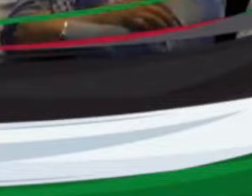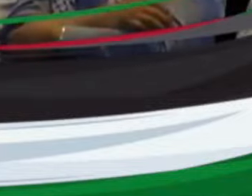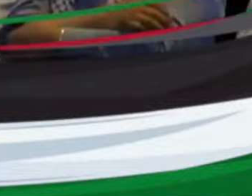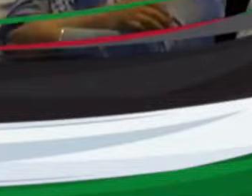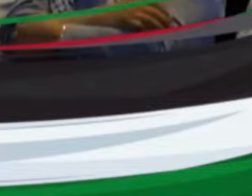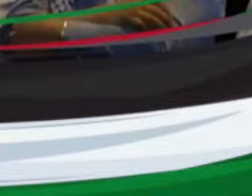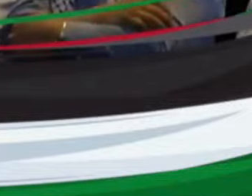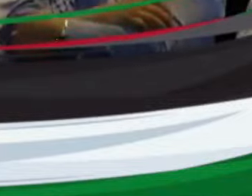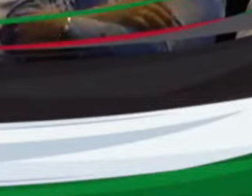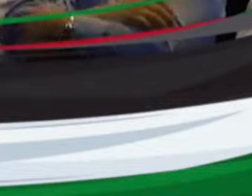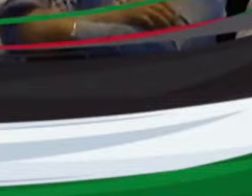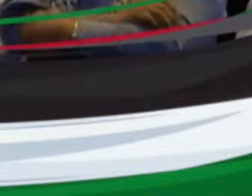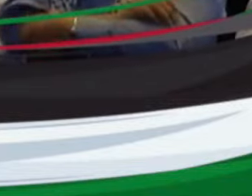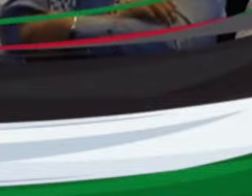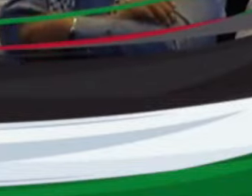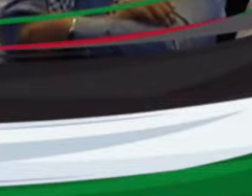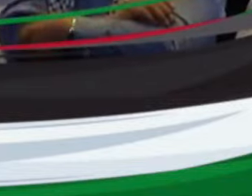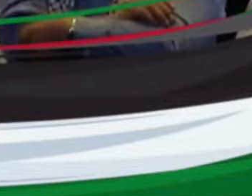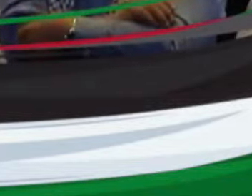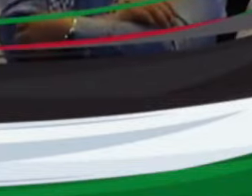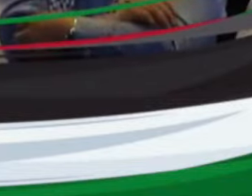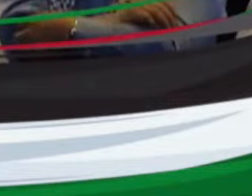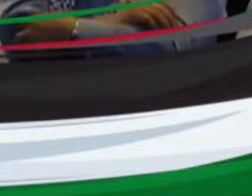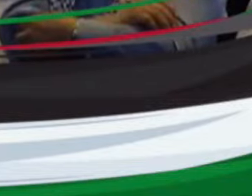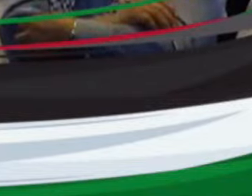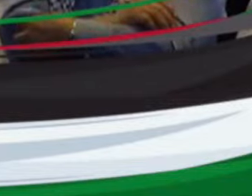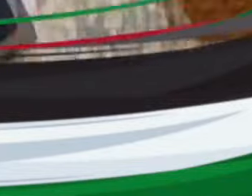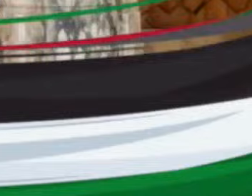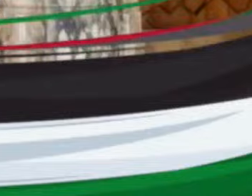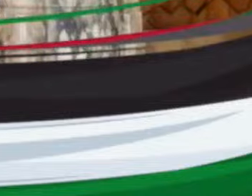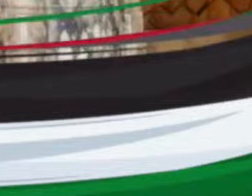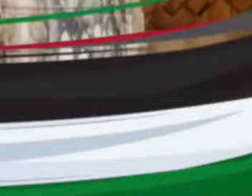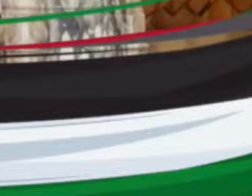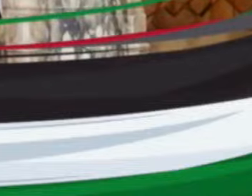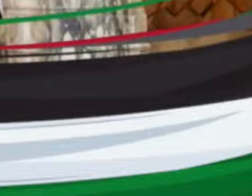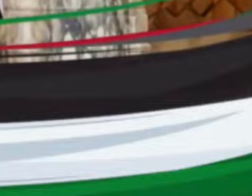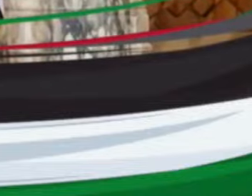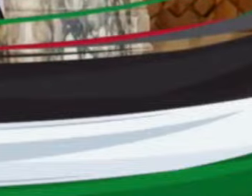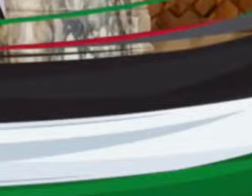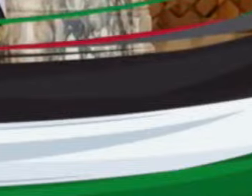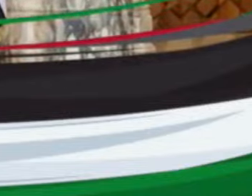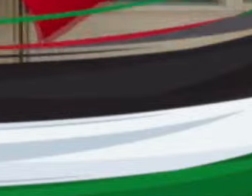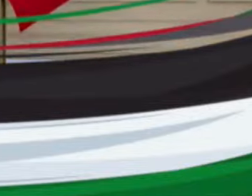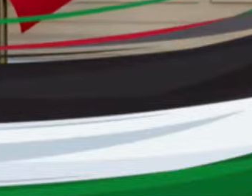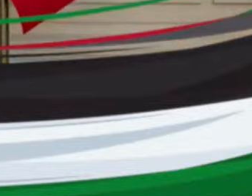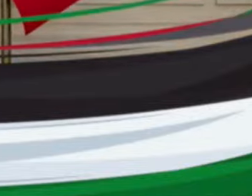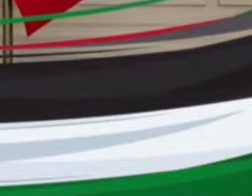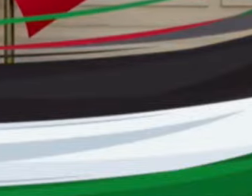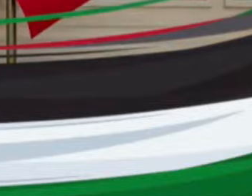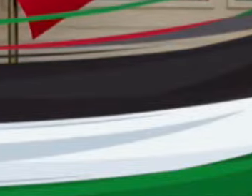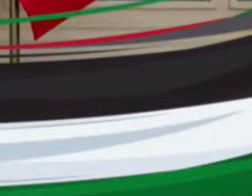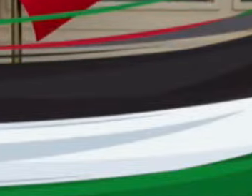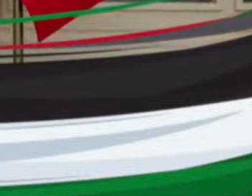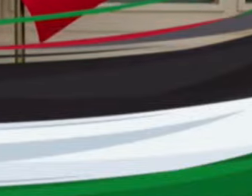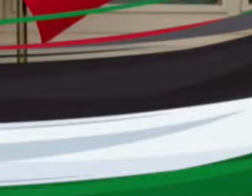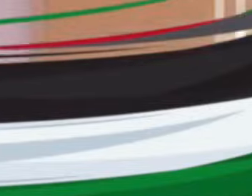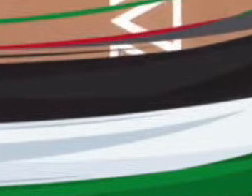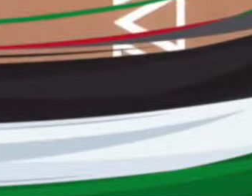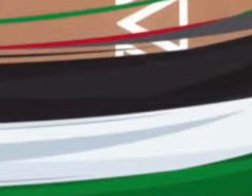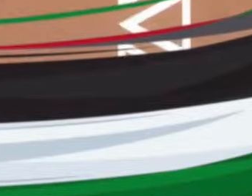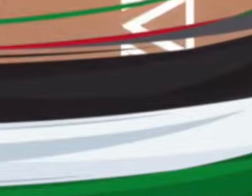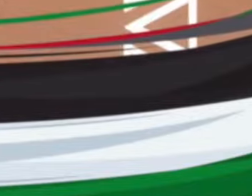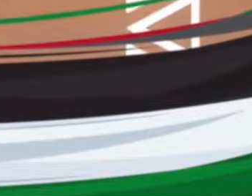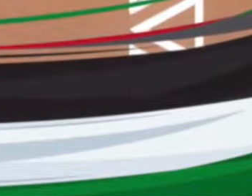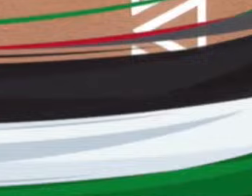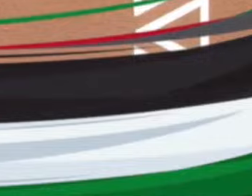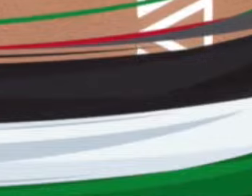insyaallah kita akan lakukan sedaya upaya kita. Kita akan menyuarakan pandangan kita, tidak kira depan